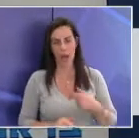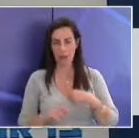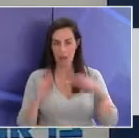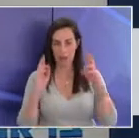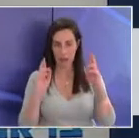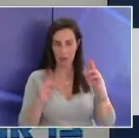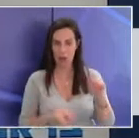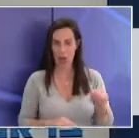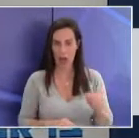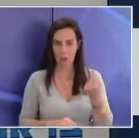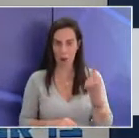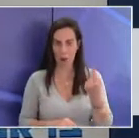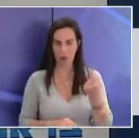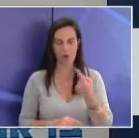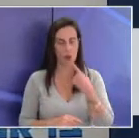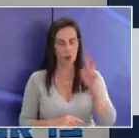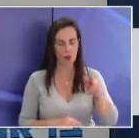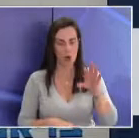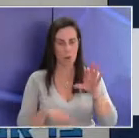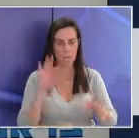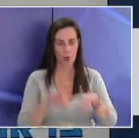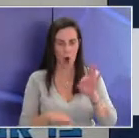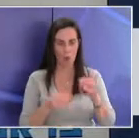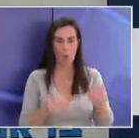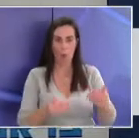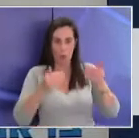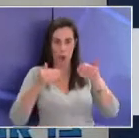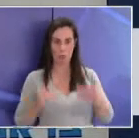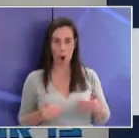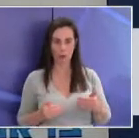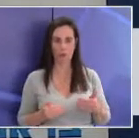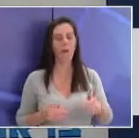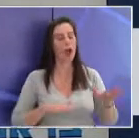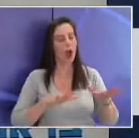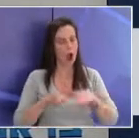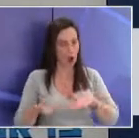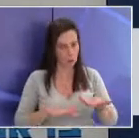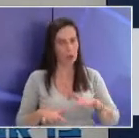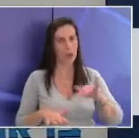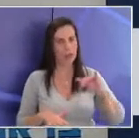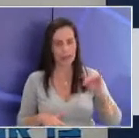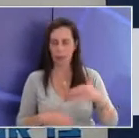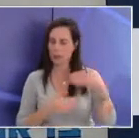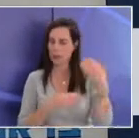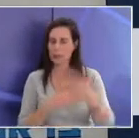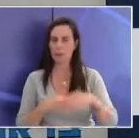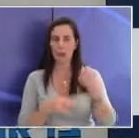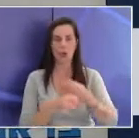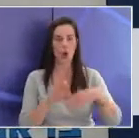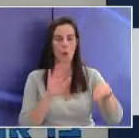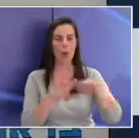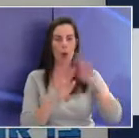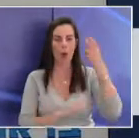מקווה שלמרות שהכריזו לבחירות המוקדמות, הממשלה תשלים את החקיקה